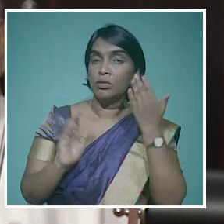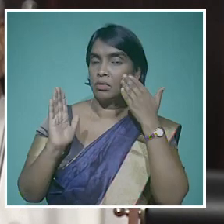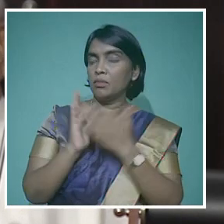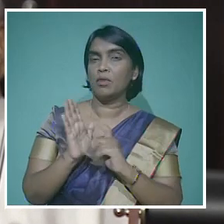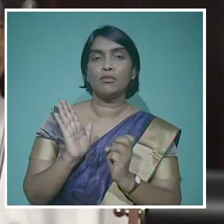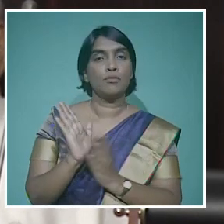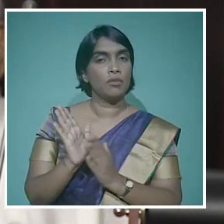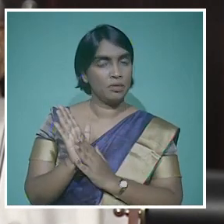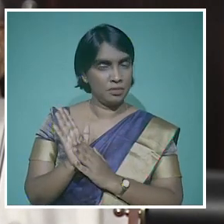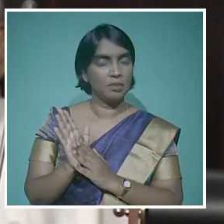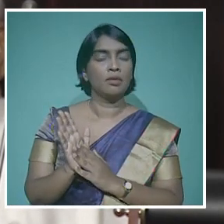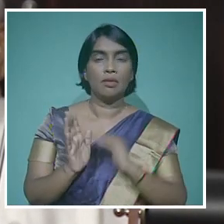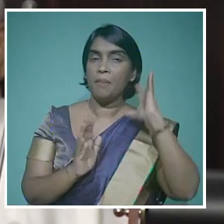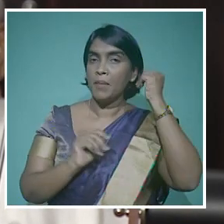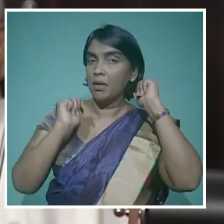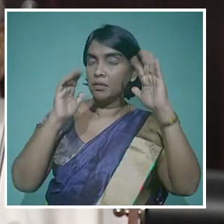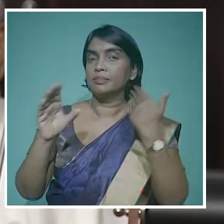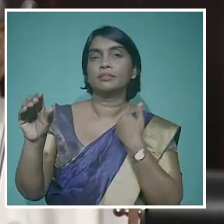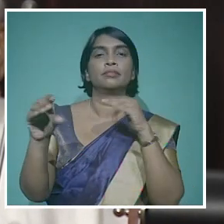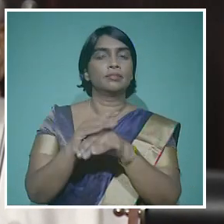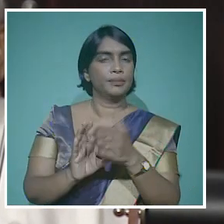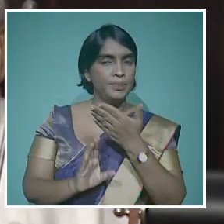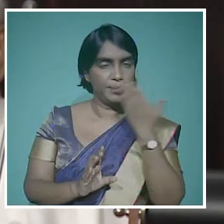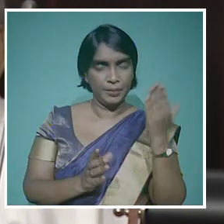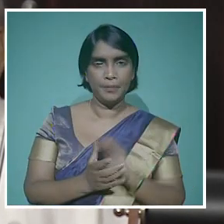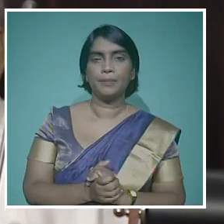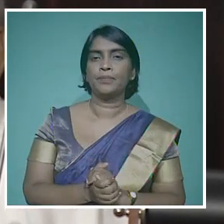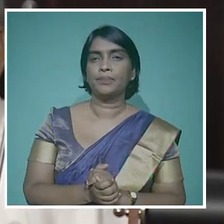කාරක සභාවලට පළදායි ලෙස මැදිහත් වෙන්න පුළුවන්.